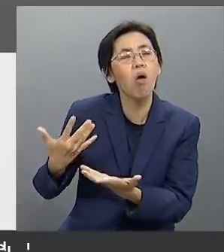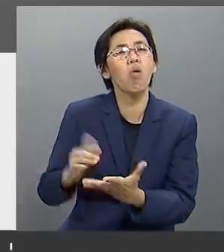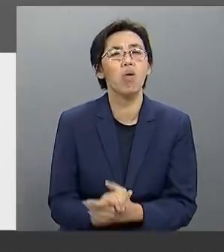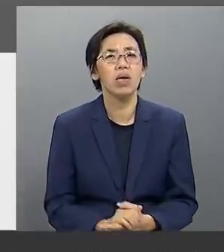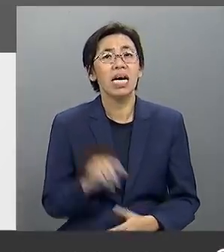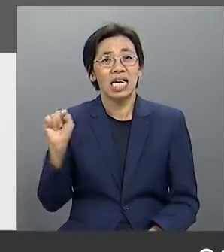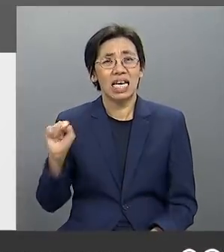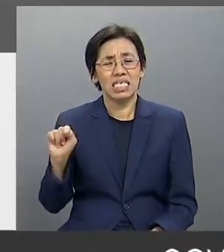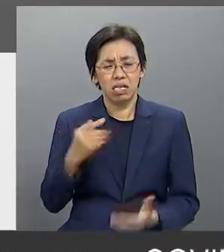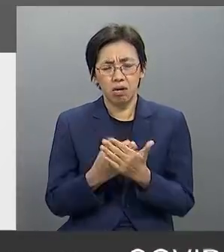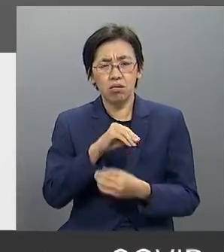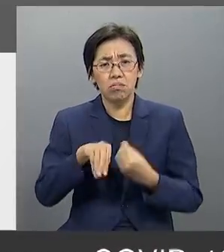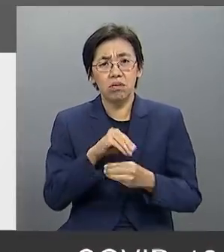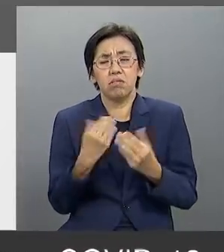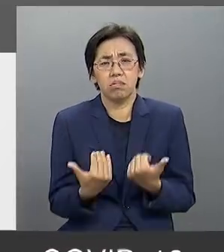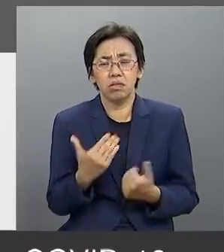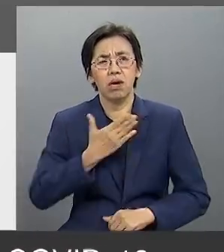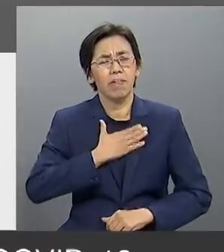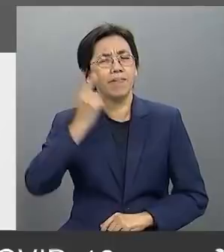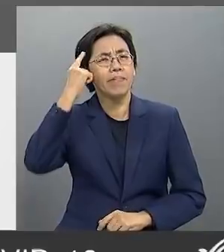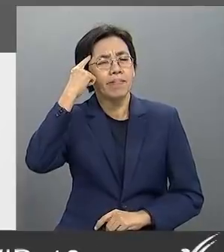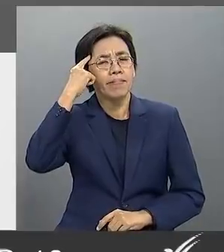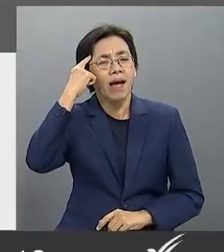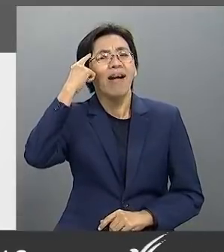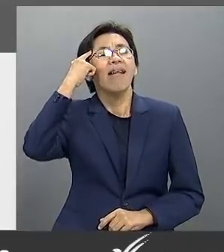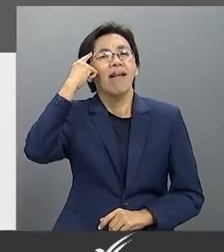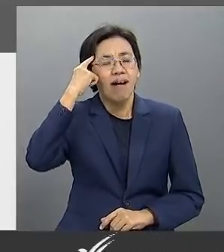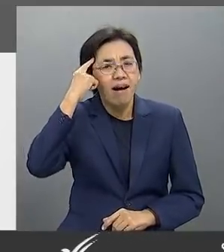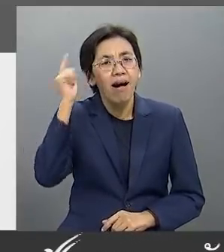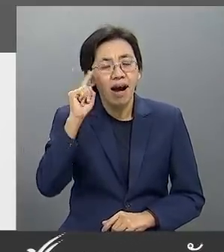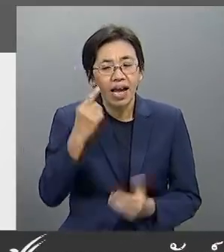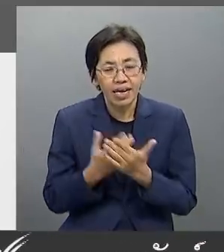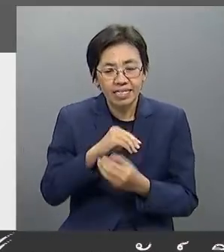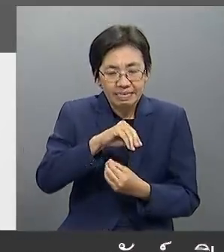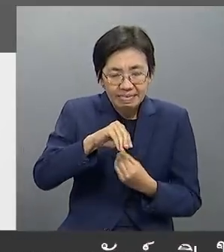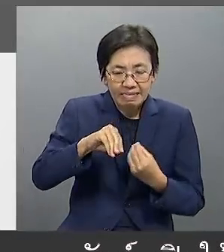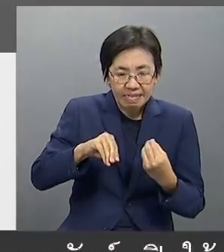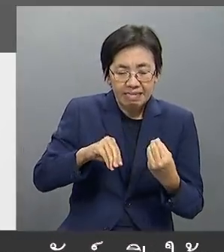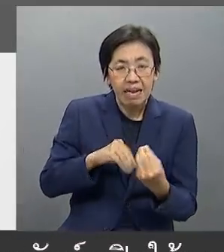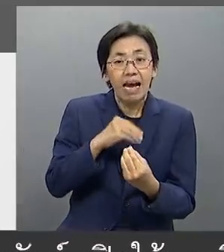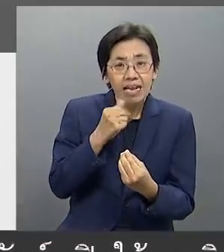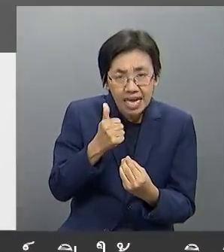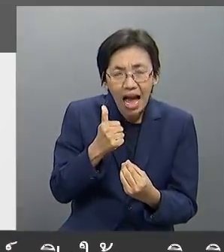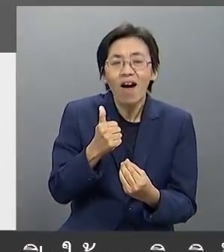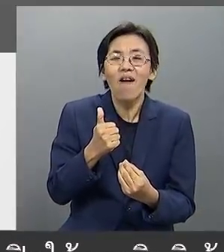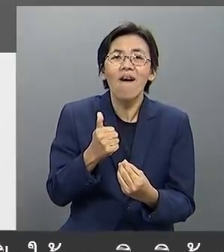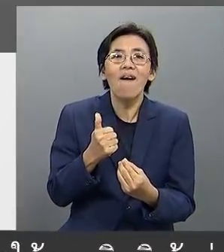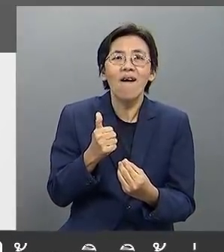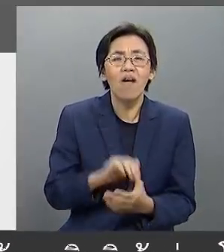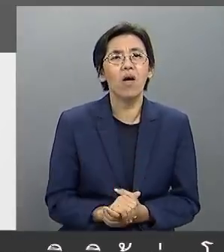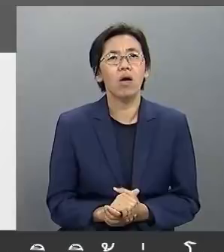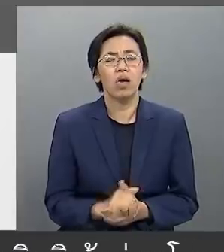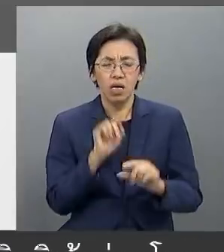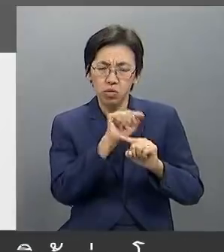เนี้ยบอกว่านั้นต้องเลิกจะเริ่มจากเขาอ่ะนะครับค่ะหน้าตาเปอร์เซ็นต์ต้องมาดูด้วยว่า